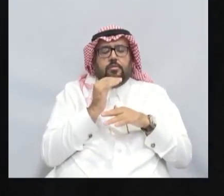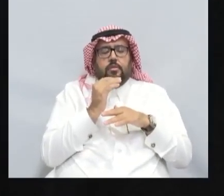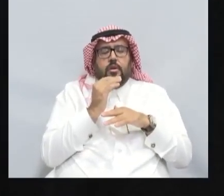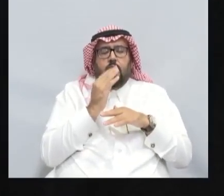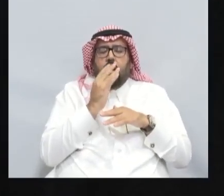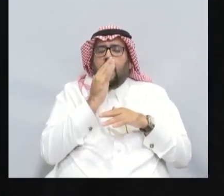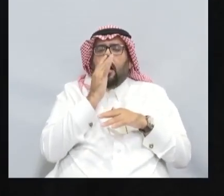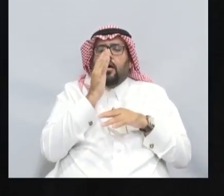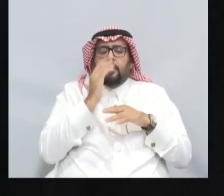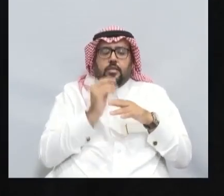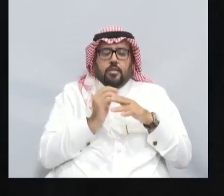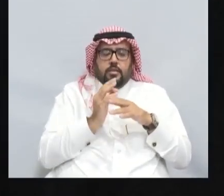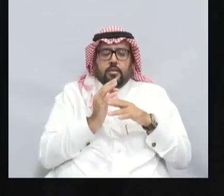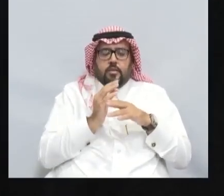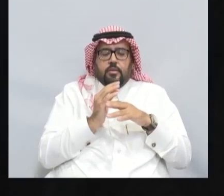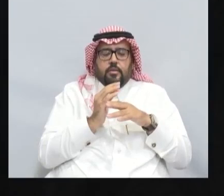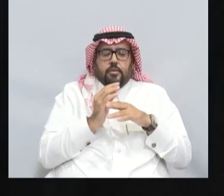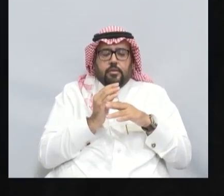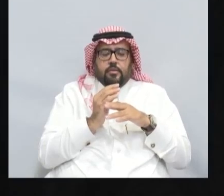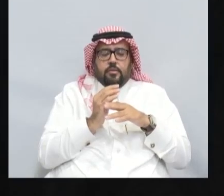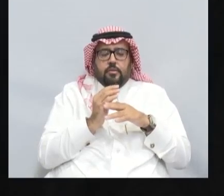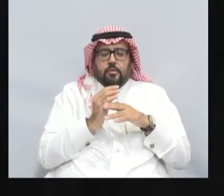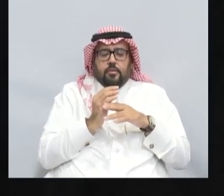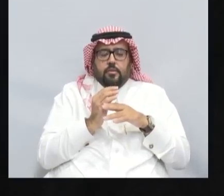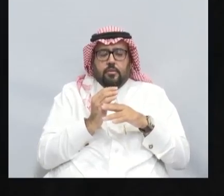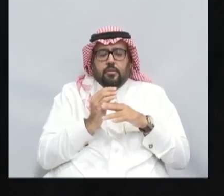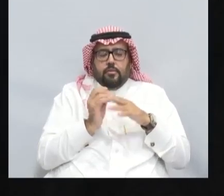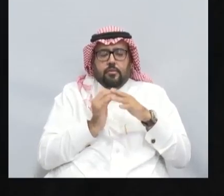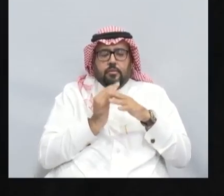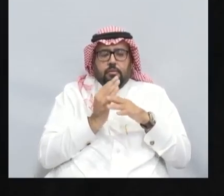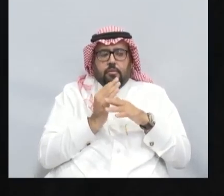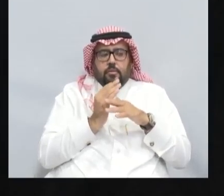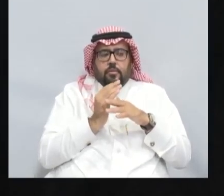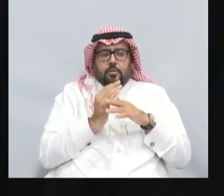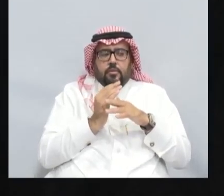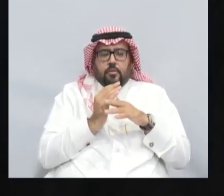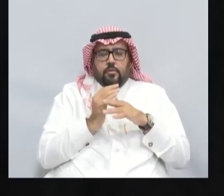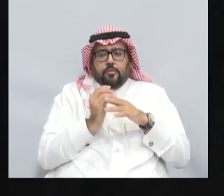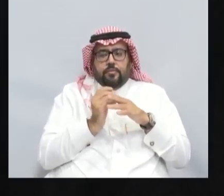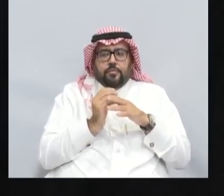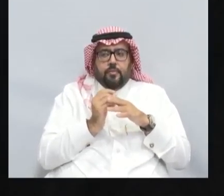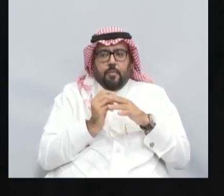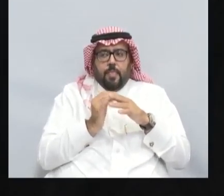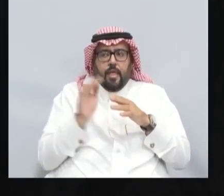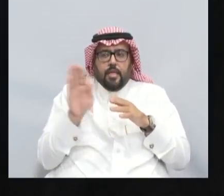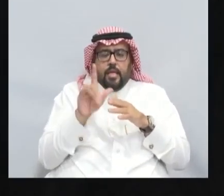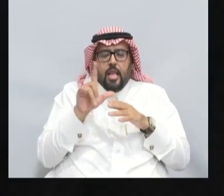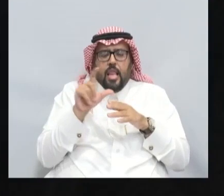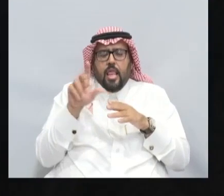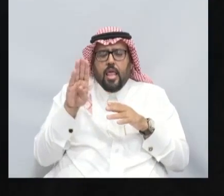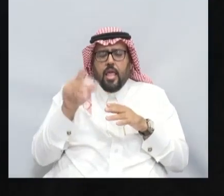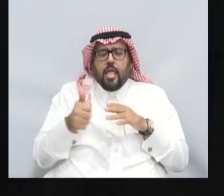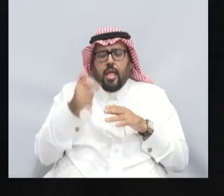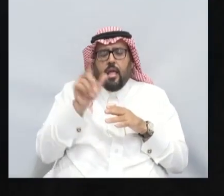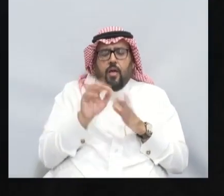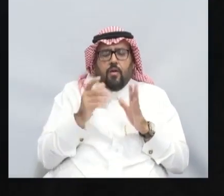تخرج الصهارة. لابد تكون هذه الصهارة، ماذا تتوقعون هذه الصهارة؟ هل هي غنية بالسيليكا؟ إذا كانت غنية